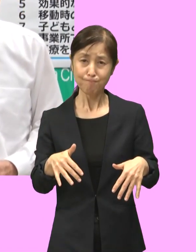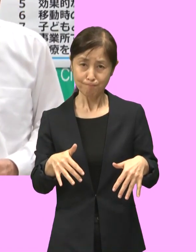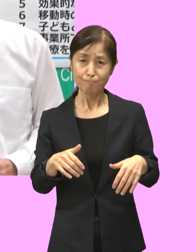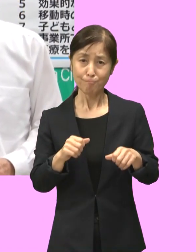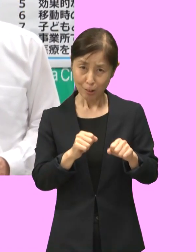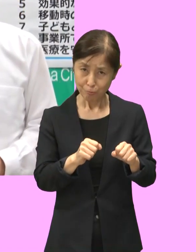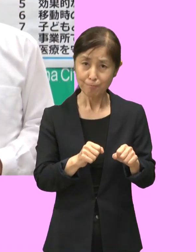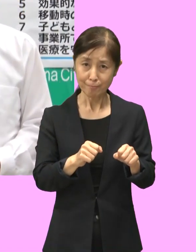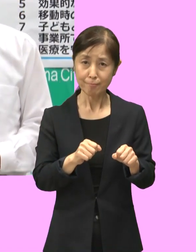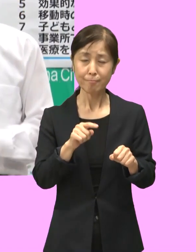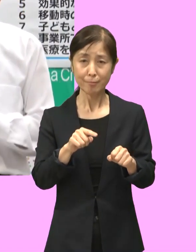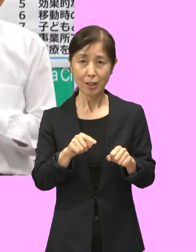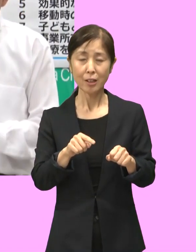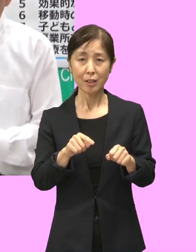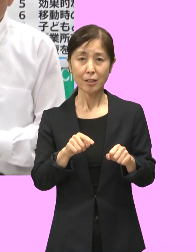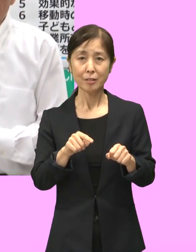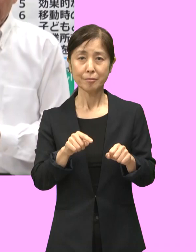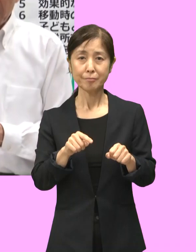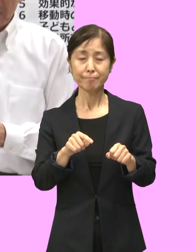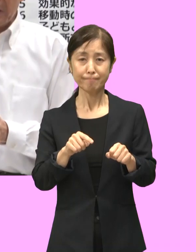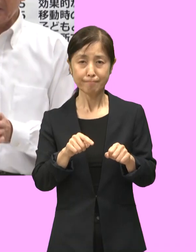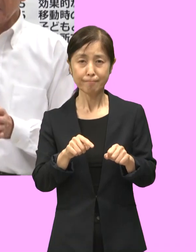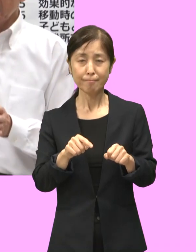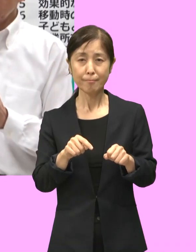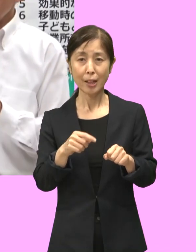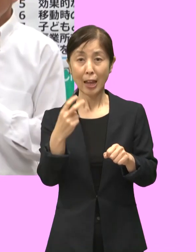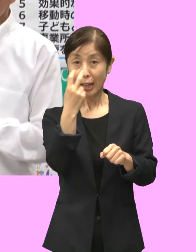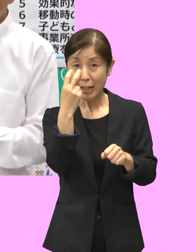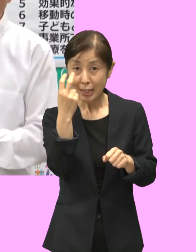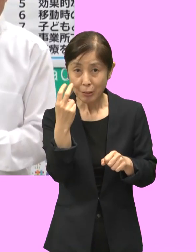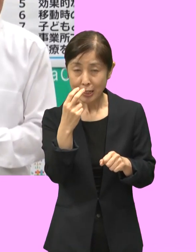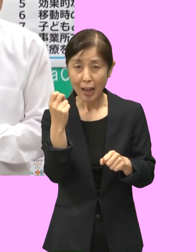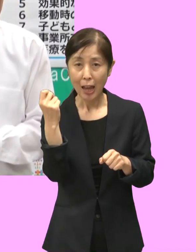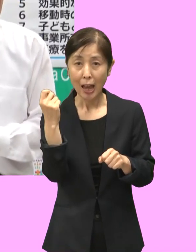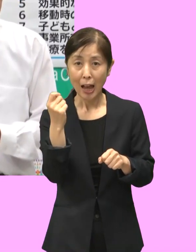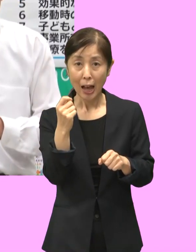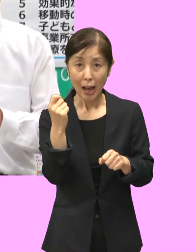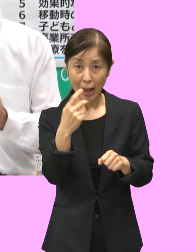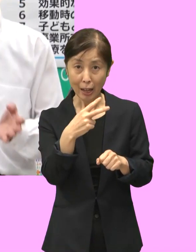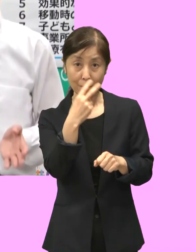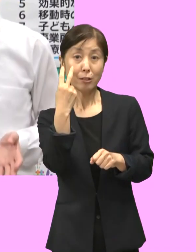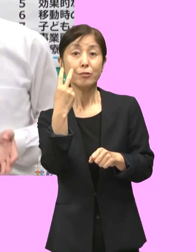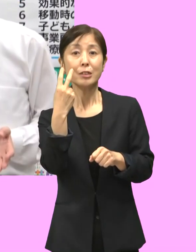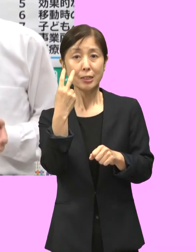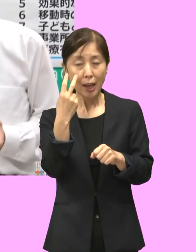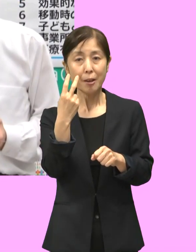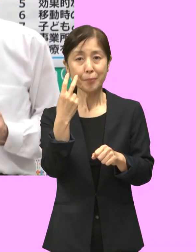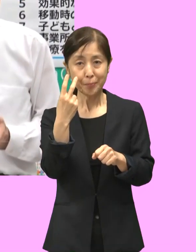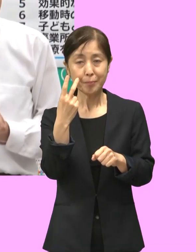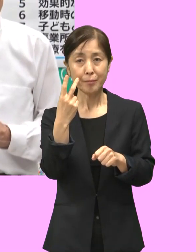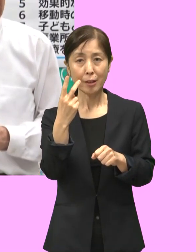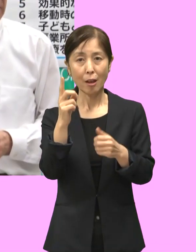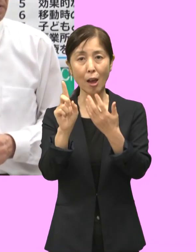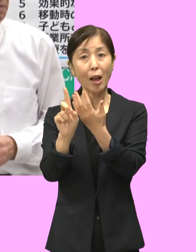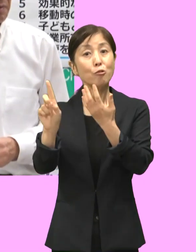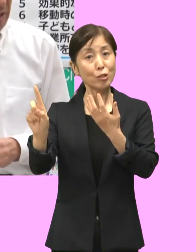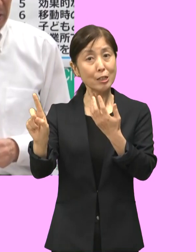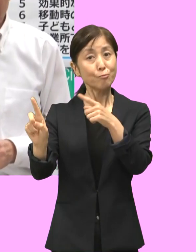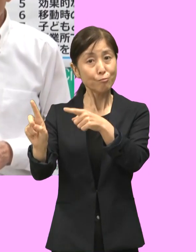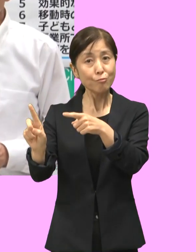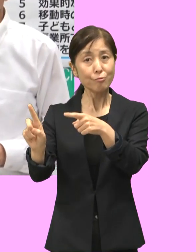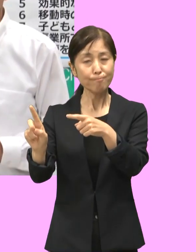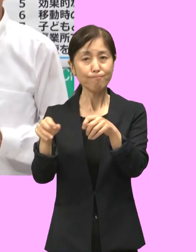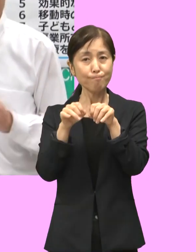し、あるいは、まあ、これによって早期発見をして、隔離していただく